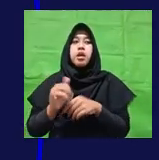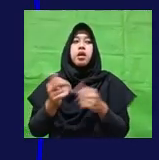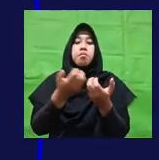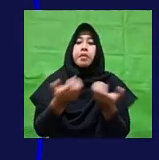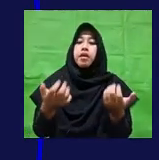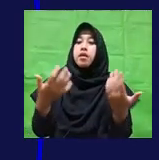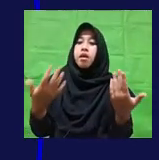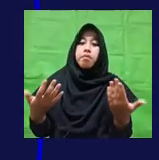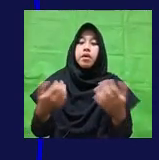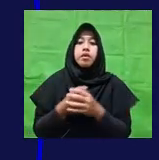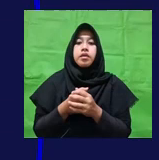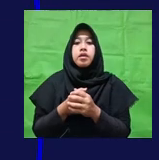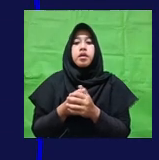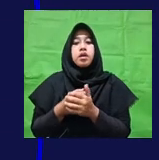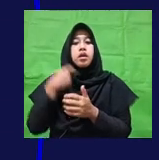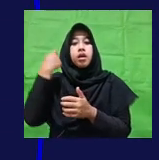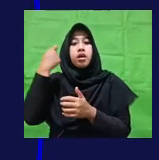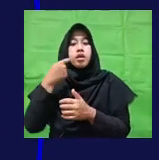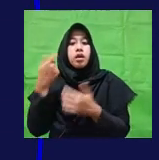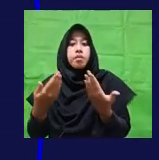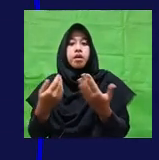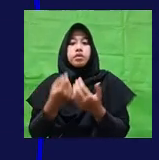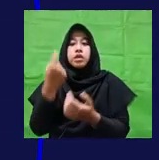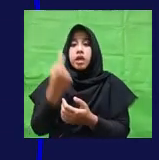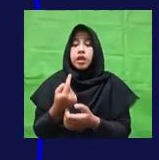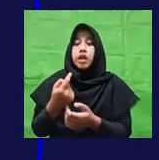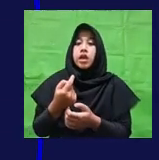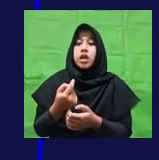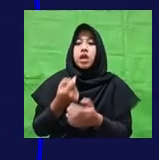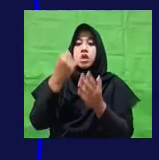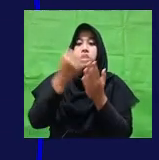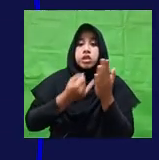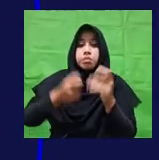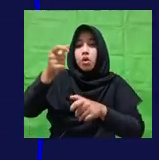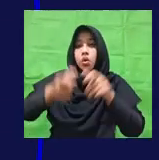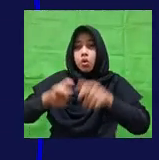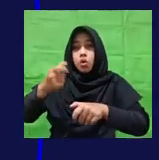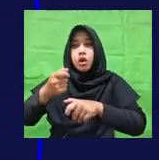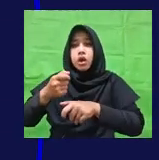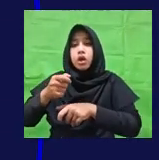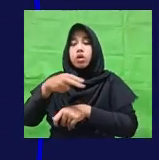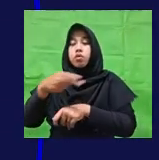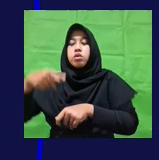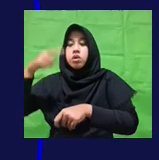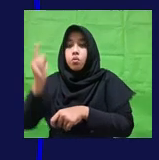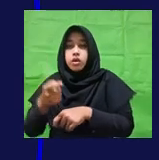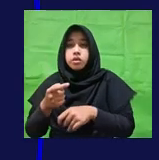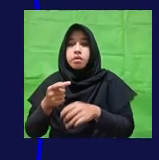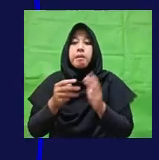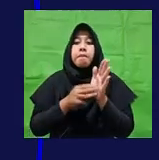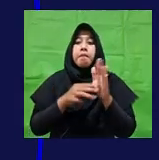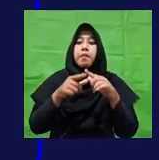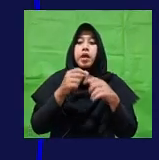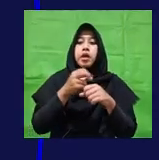Artis adalah di sini kehadiran seniman Indonesia menjadi wajib. Manajer residensi, ada asisten, dan tim Cemeti